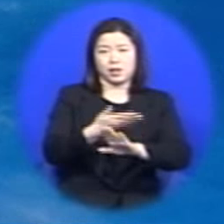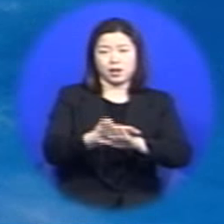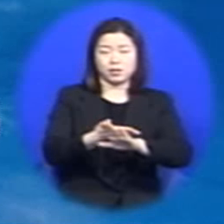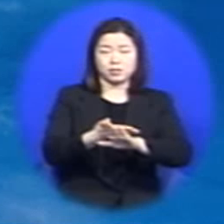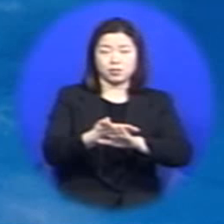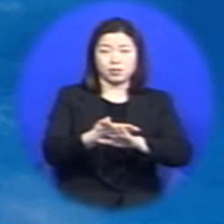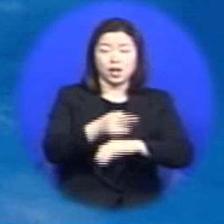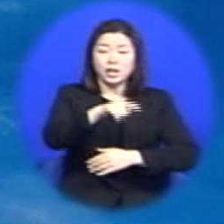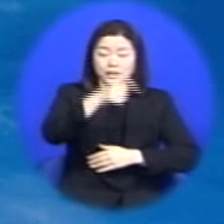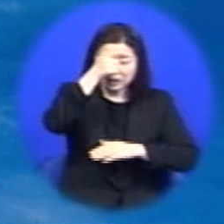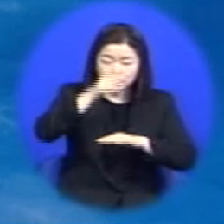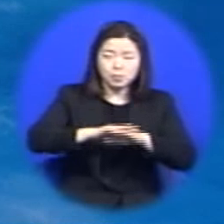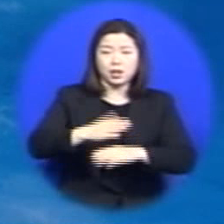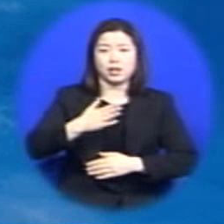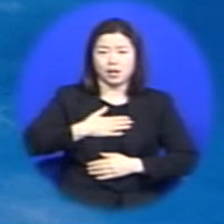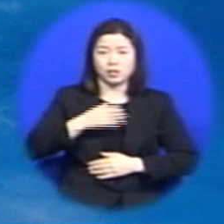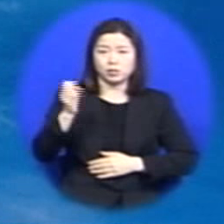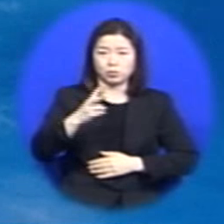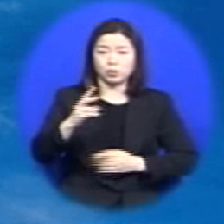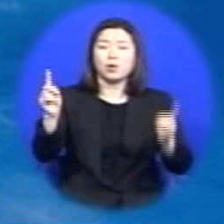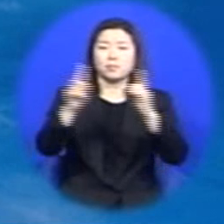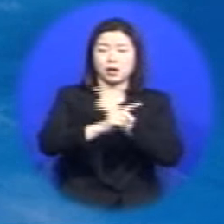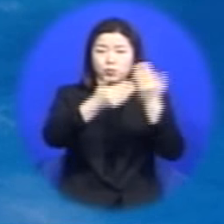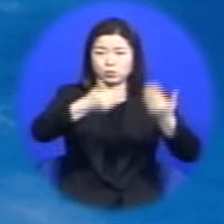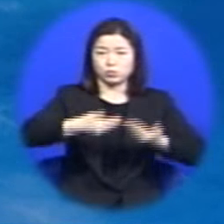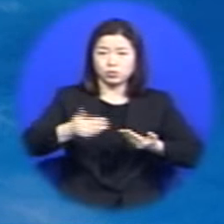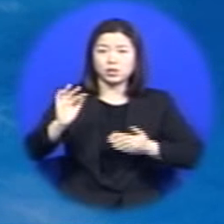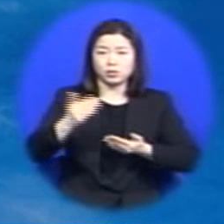예배가 나를 변화시키는 거예요.